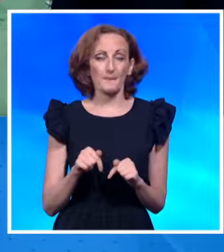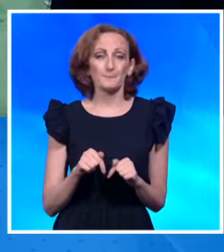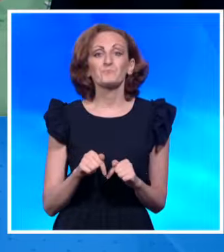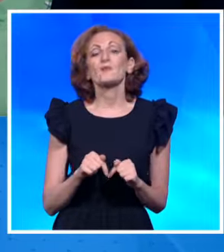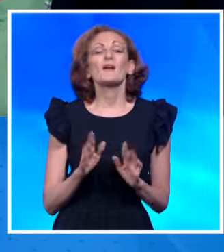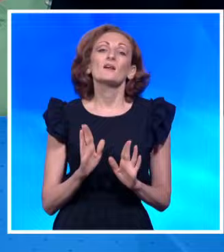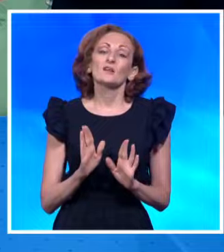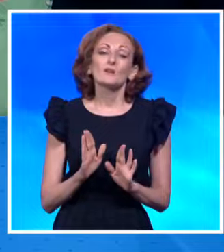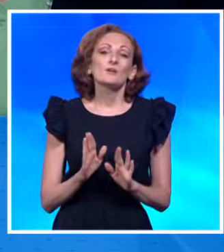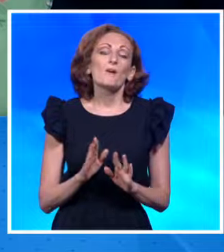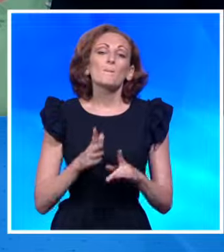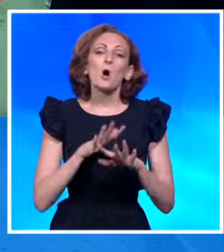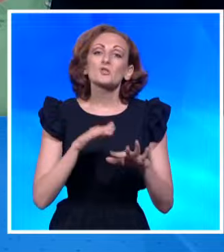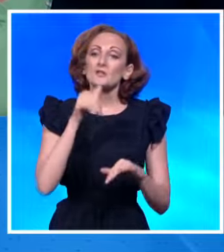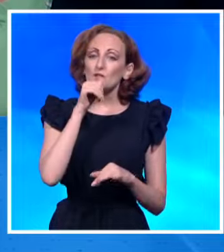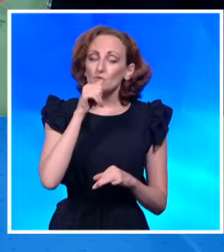реда на нещата тя е